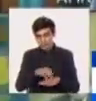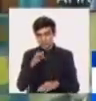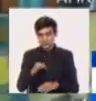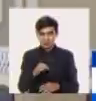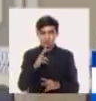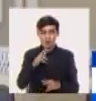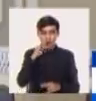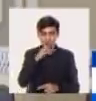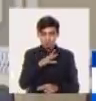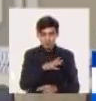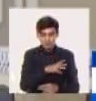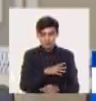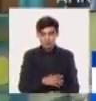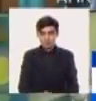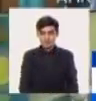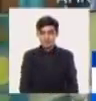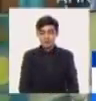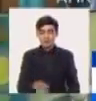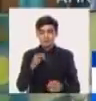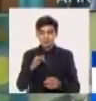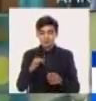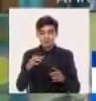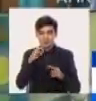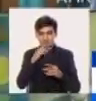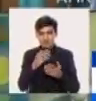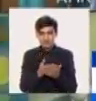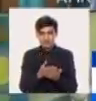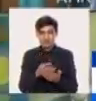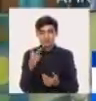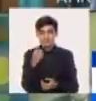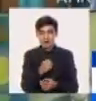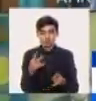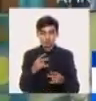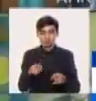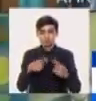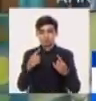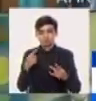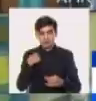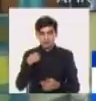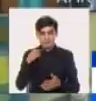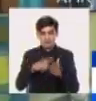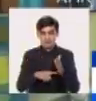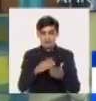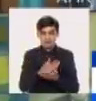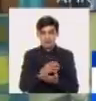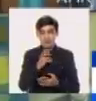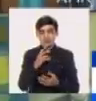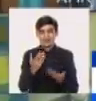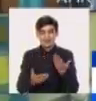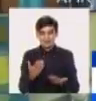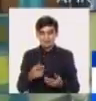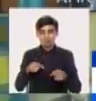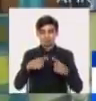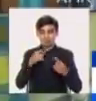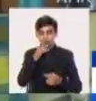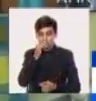өрескел қателіктер жіберілді. Қалыптасқан ахуал екі аптадан кейін жақсарады деп үміттенемін. Олай болмаған